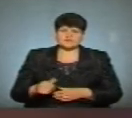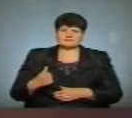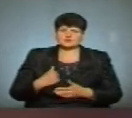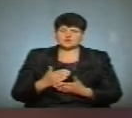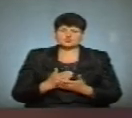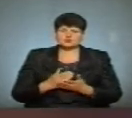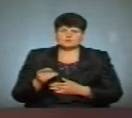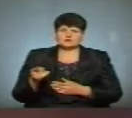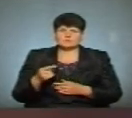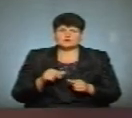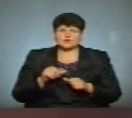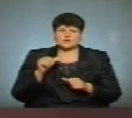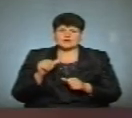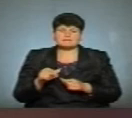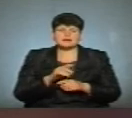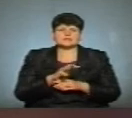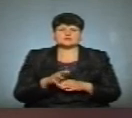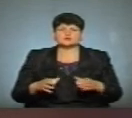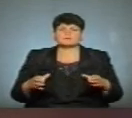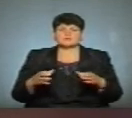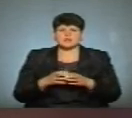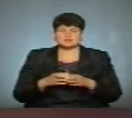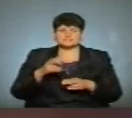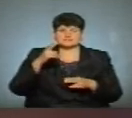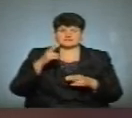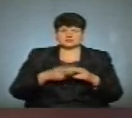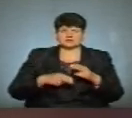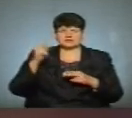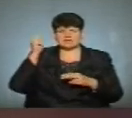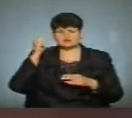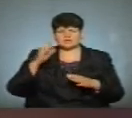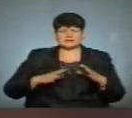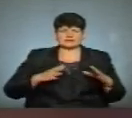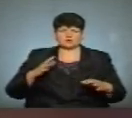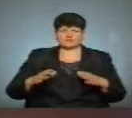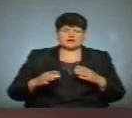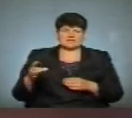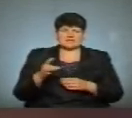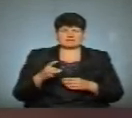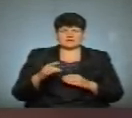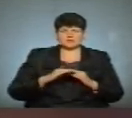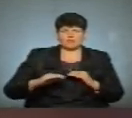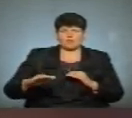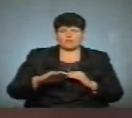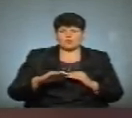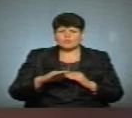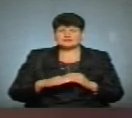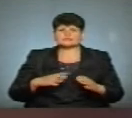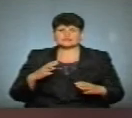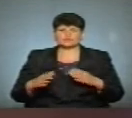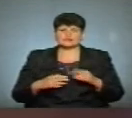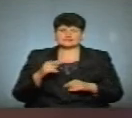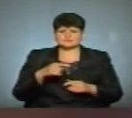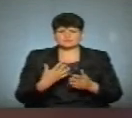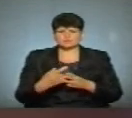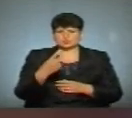Військовослужбовці Тернопільської окремої артилерійської бригади завершили навчальні тренування на Рівненському полігоні. Тренувалися там